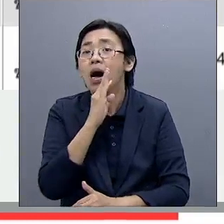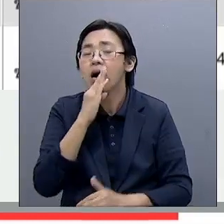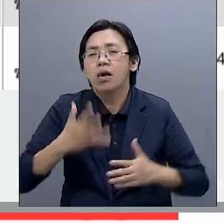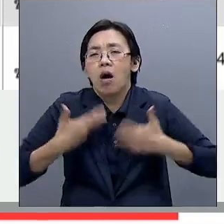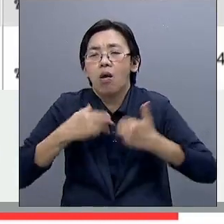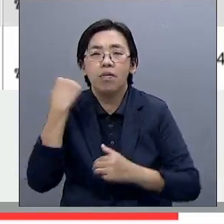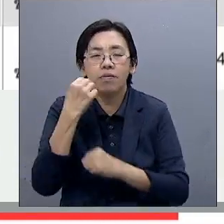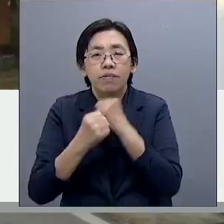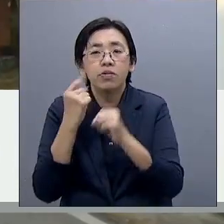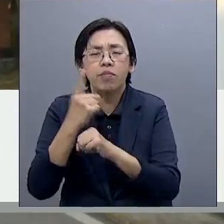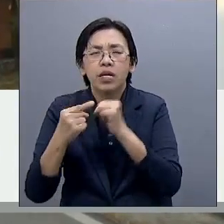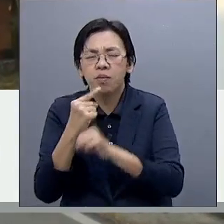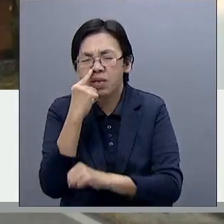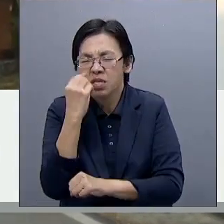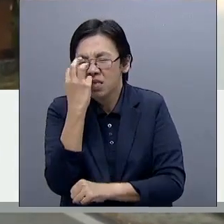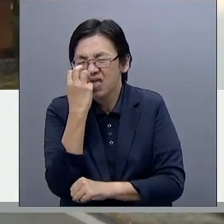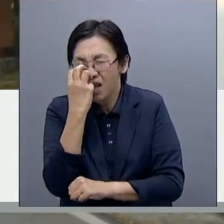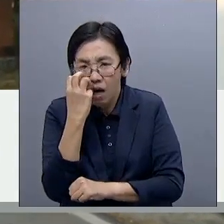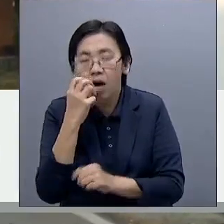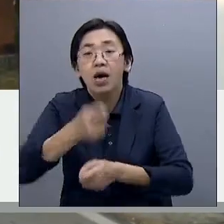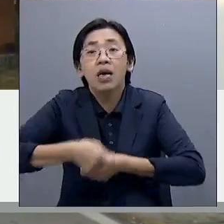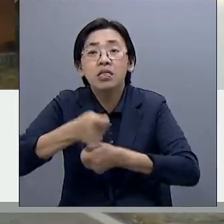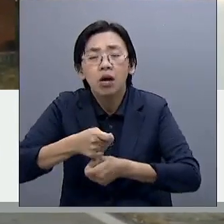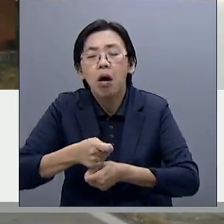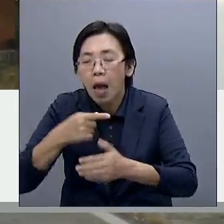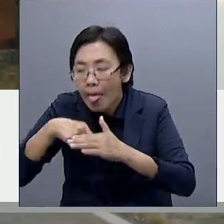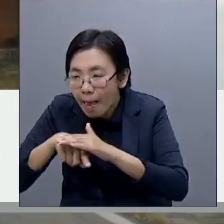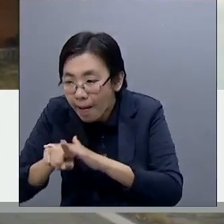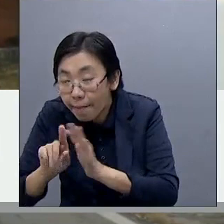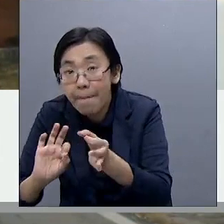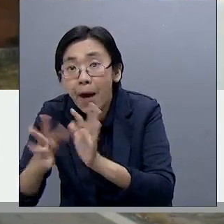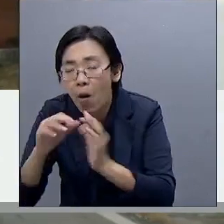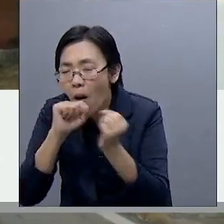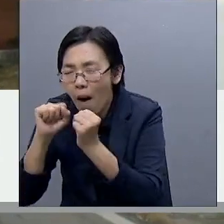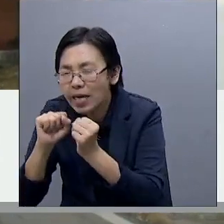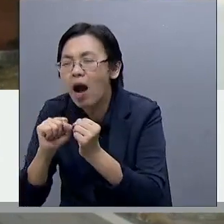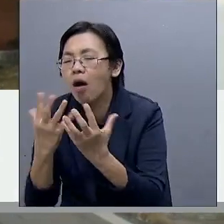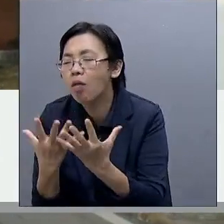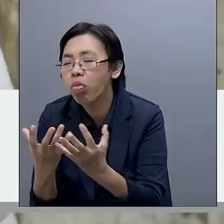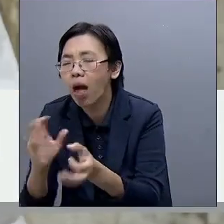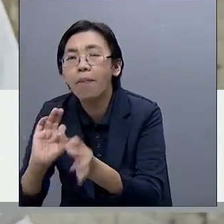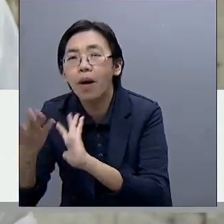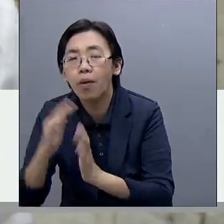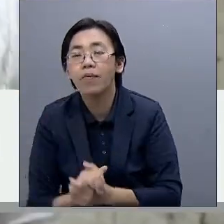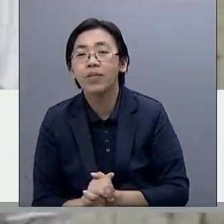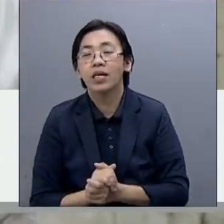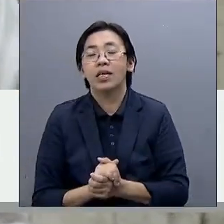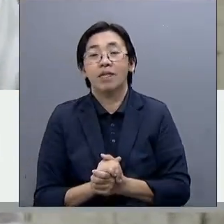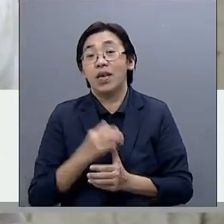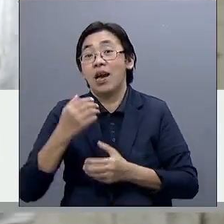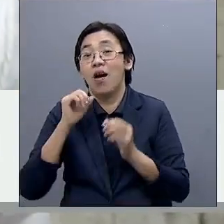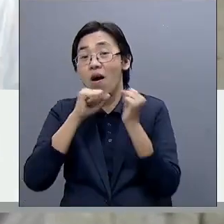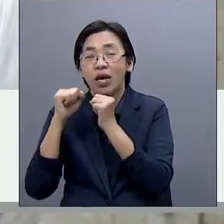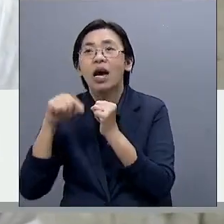ซึ่งเกษตรกรในพื้นที่บางส่วนยังคงลักลอบเผาอ้อยอยู่ฤดูการเปิดหีบอ้อยเนี่ยบางครั้ง